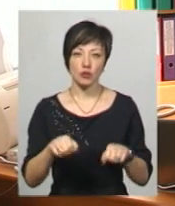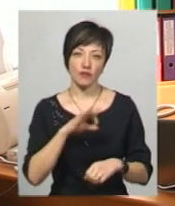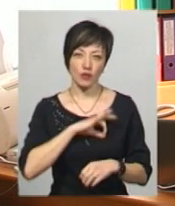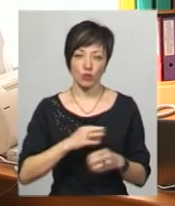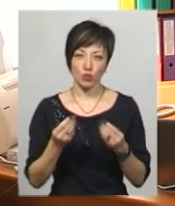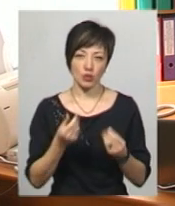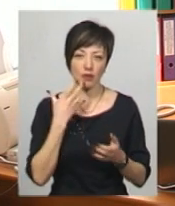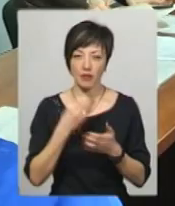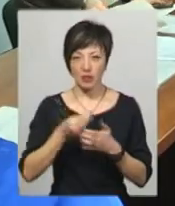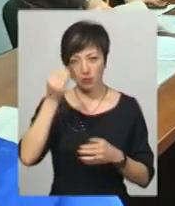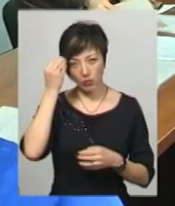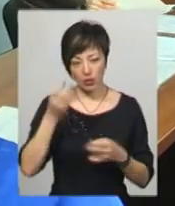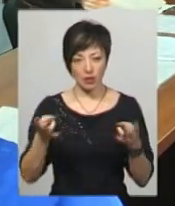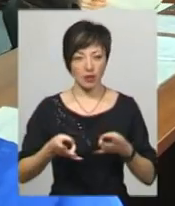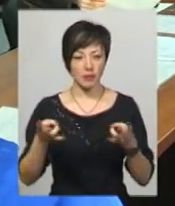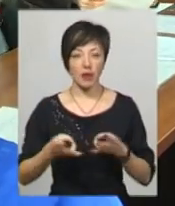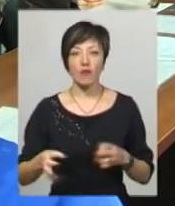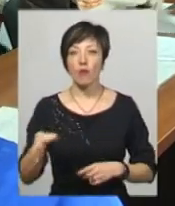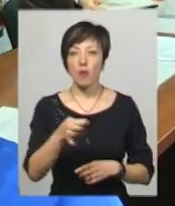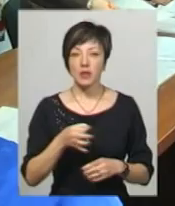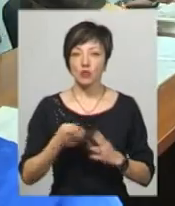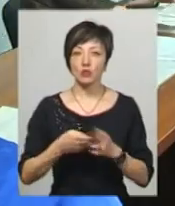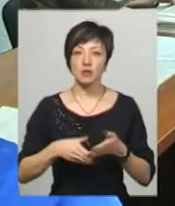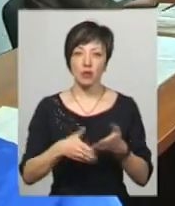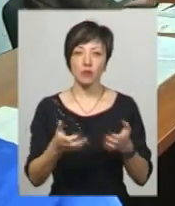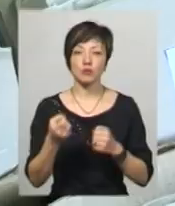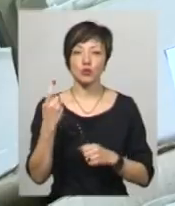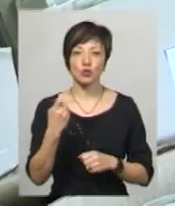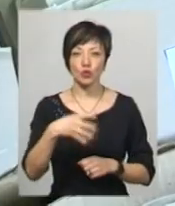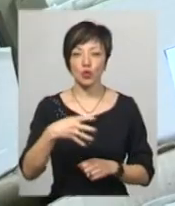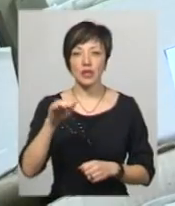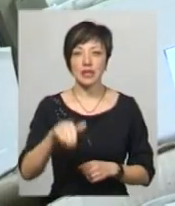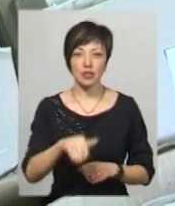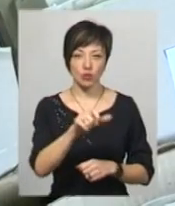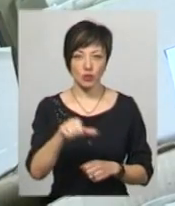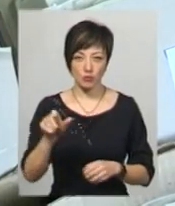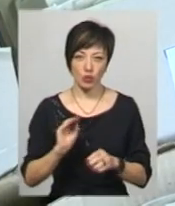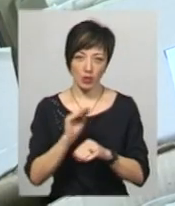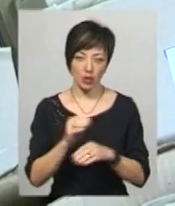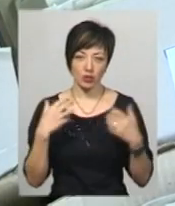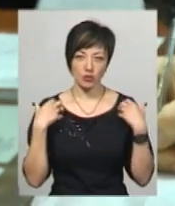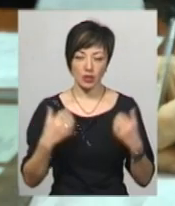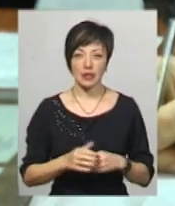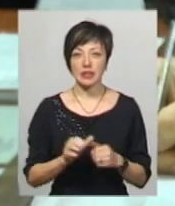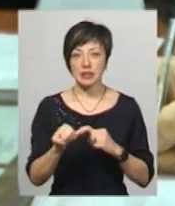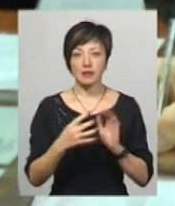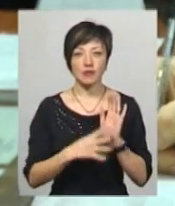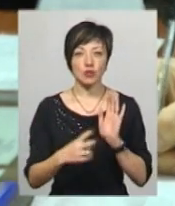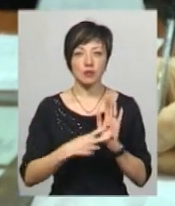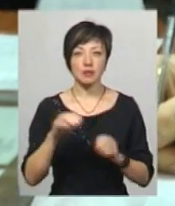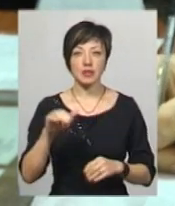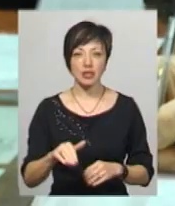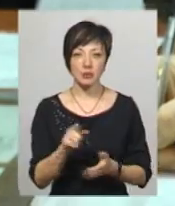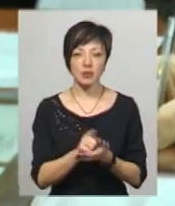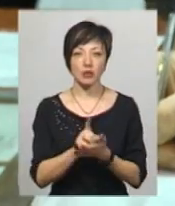ці кошти на власні потреби. На Хмельниччині субсидію отримують 140 тисяч осіб, додає Вадим Маруняк. З них 97